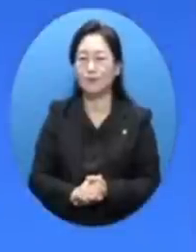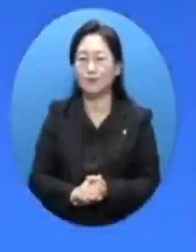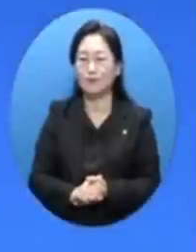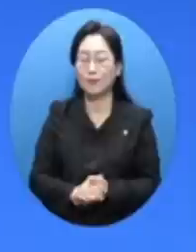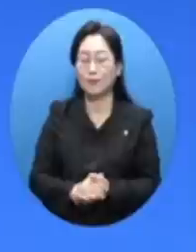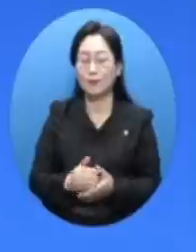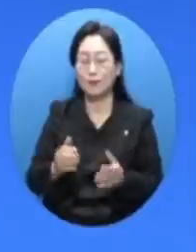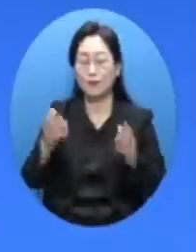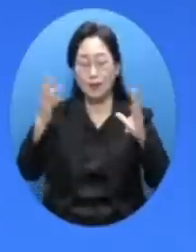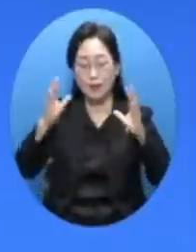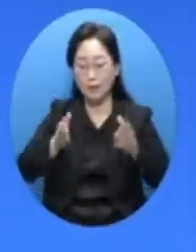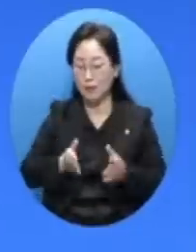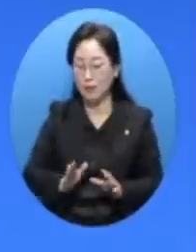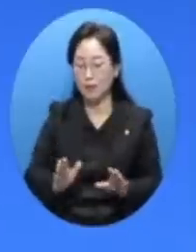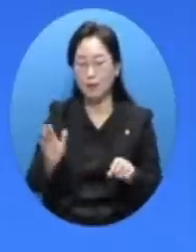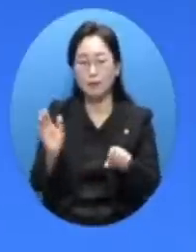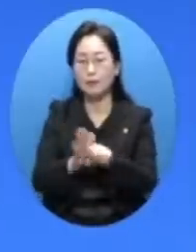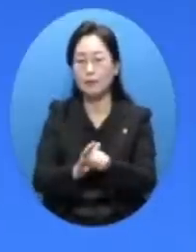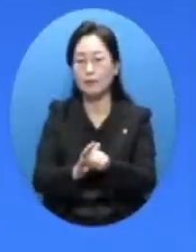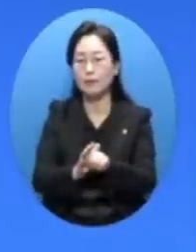아이가 없어서